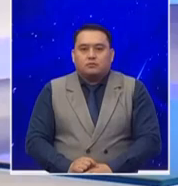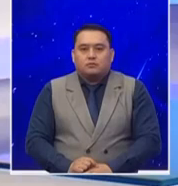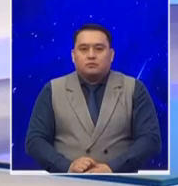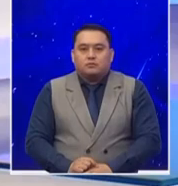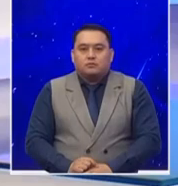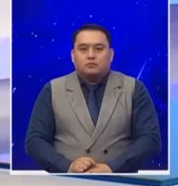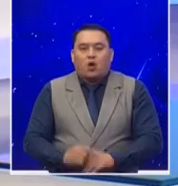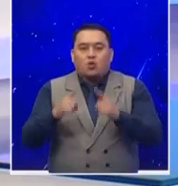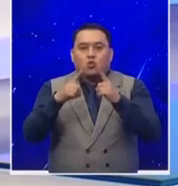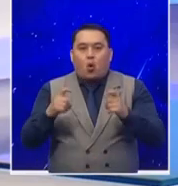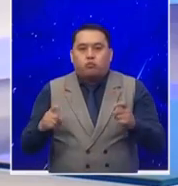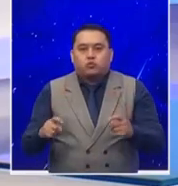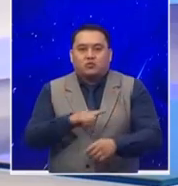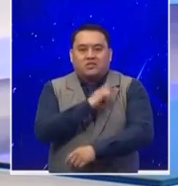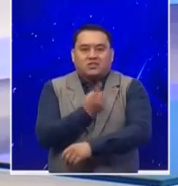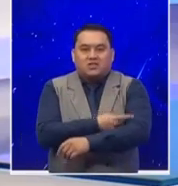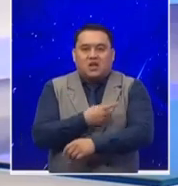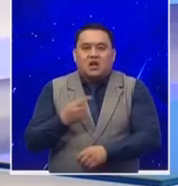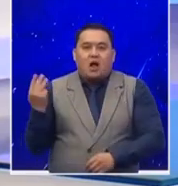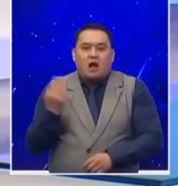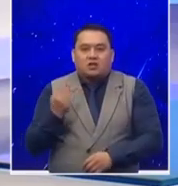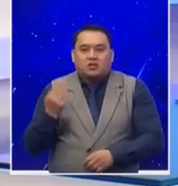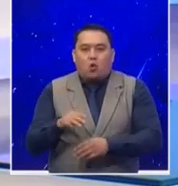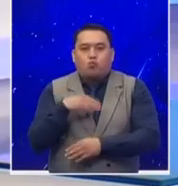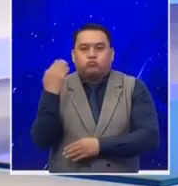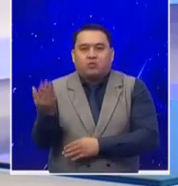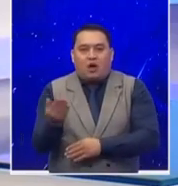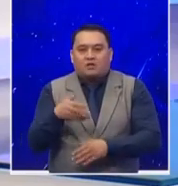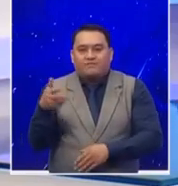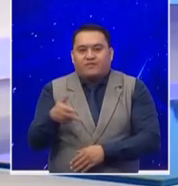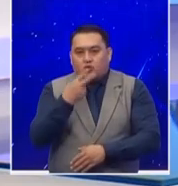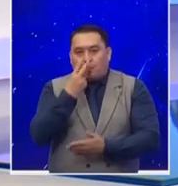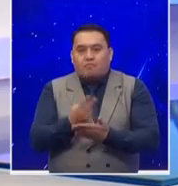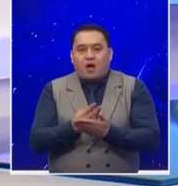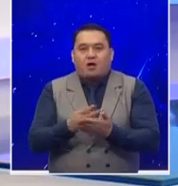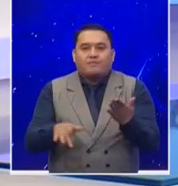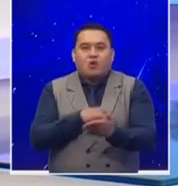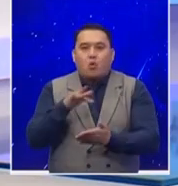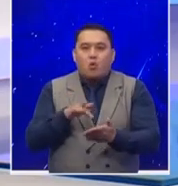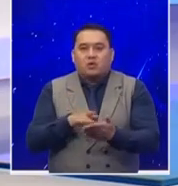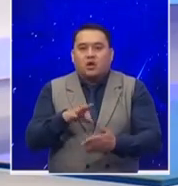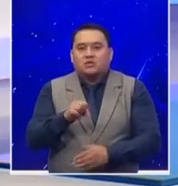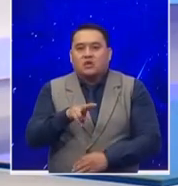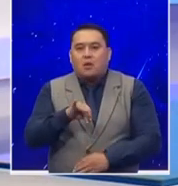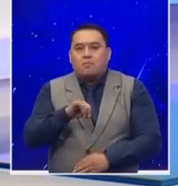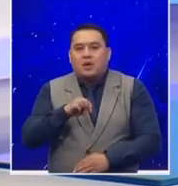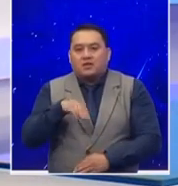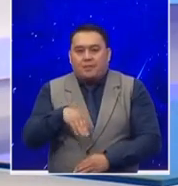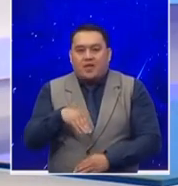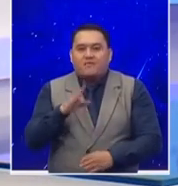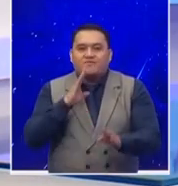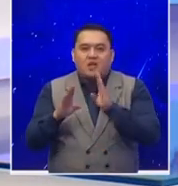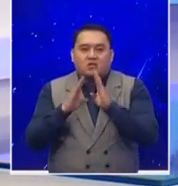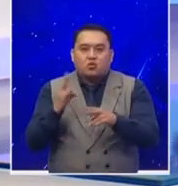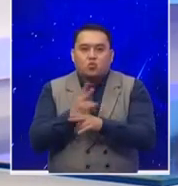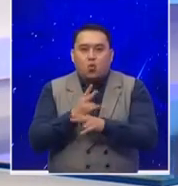Елка упала из-за сильного ветра в Актау. Обошлось без пострадавших. Видеозапись опубликовал житель города Азамат Сарсенбаев в Facebook. В